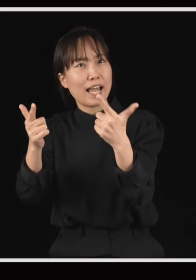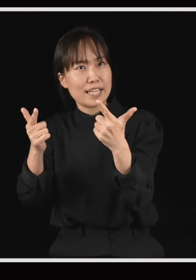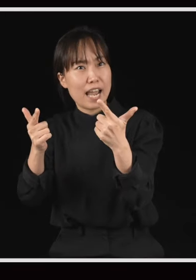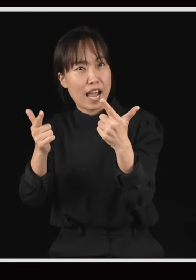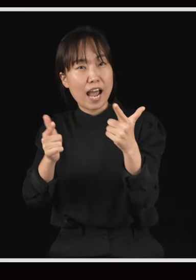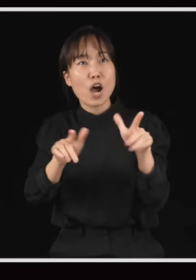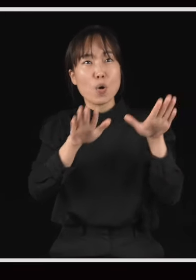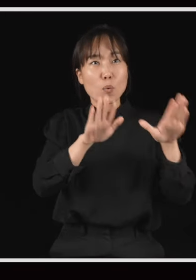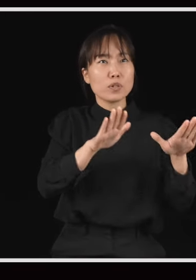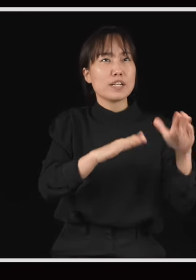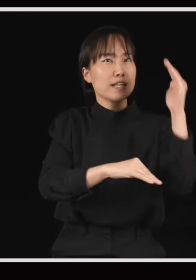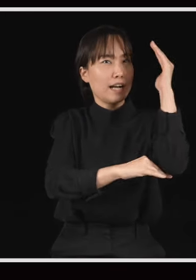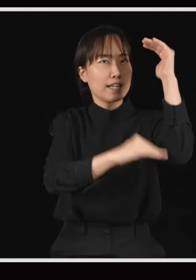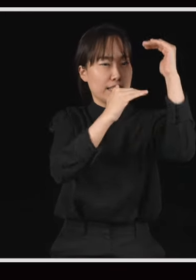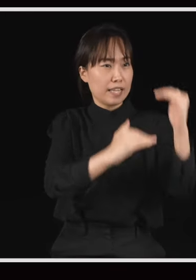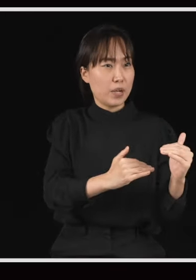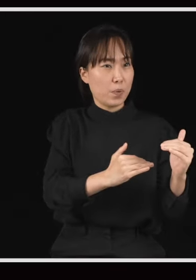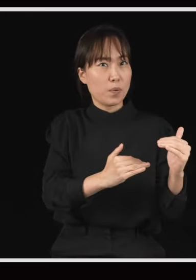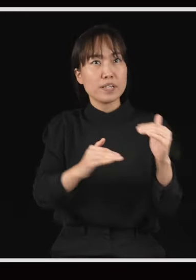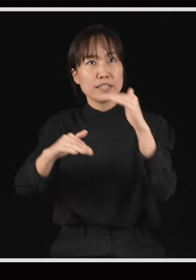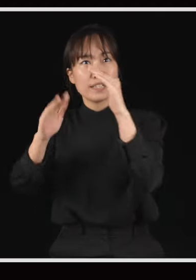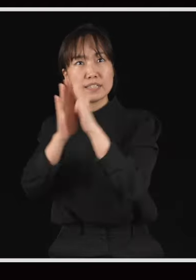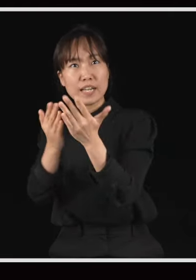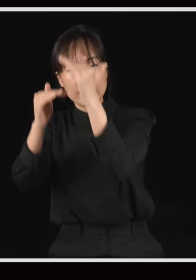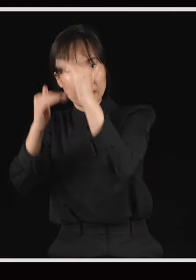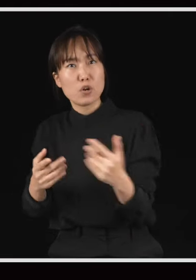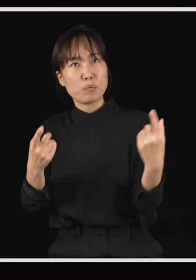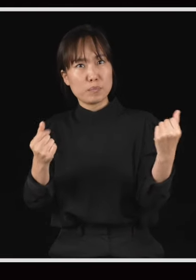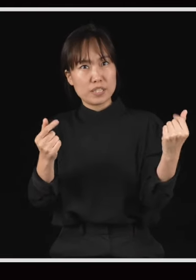그런 내용들이셔서 한번 읽어보시면 좋을 것 같고요.